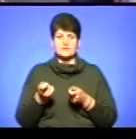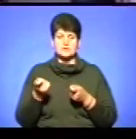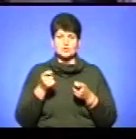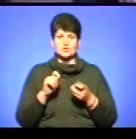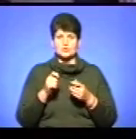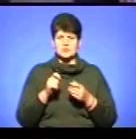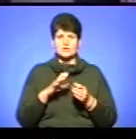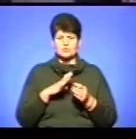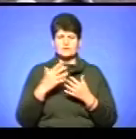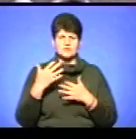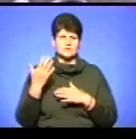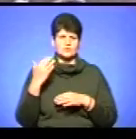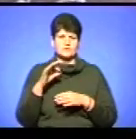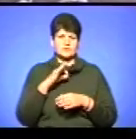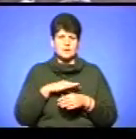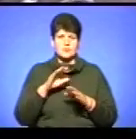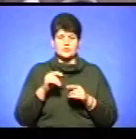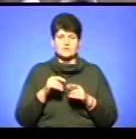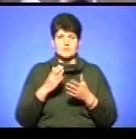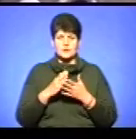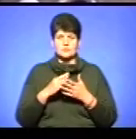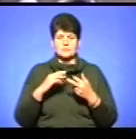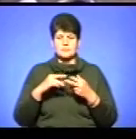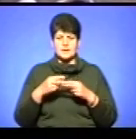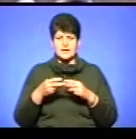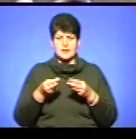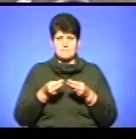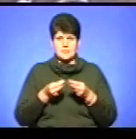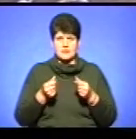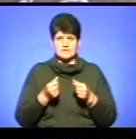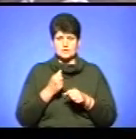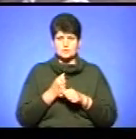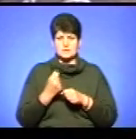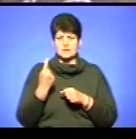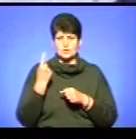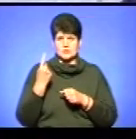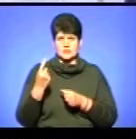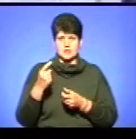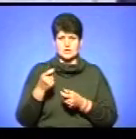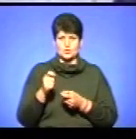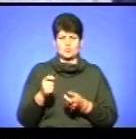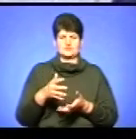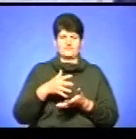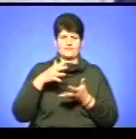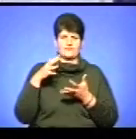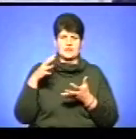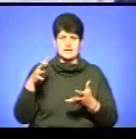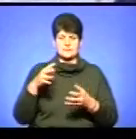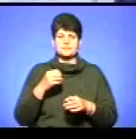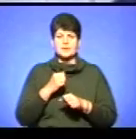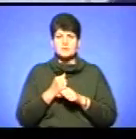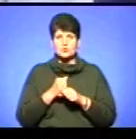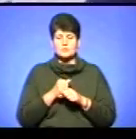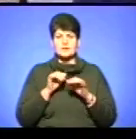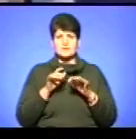були у вжитку, згодом їх мають переплавити і виготовити один великий символічний. Ми з акцією робили для того, що